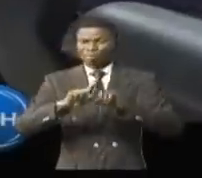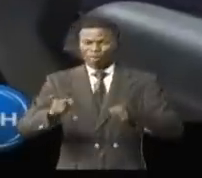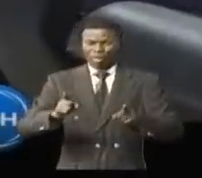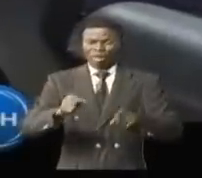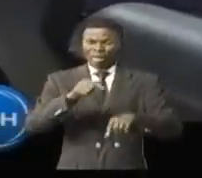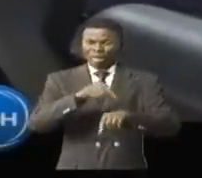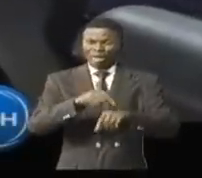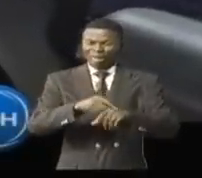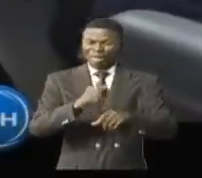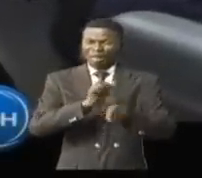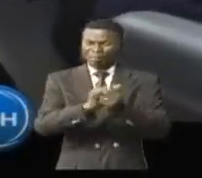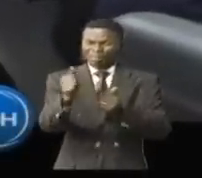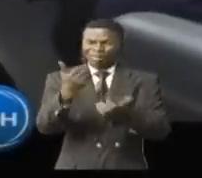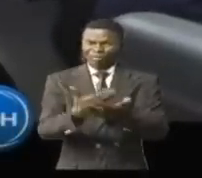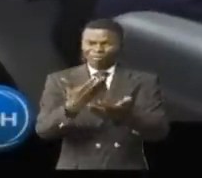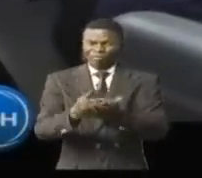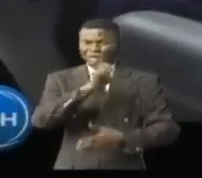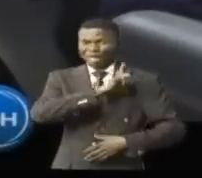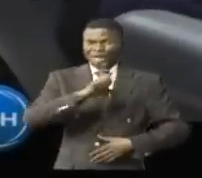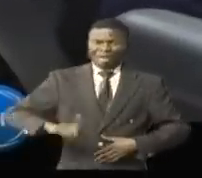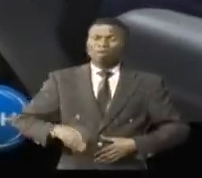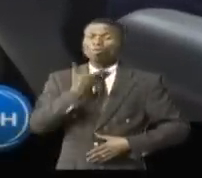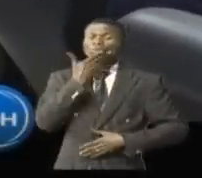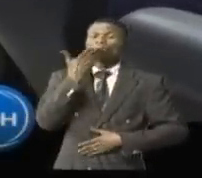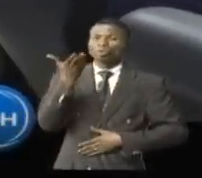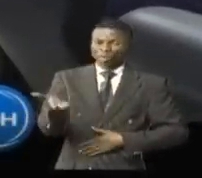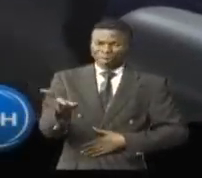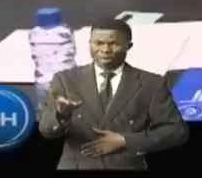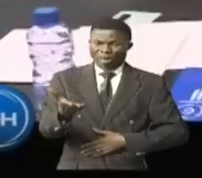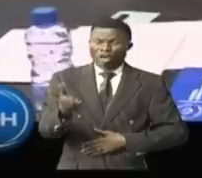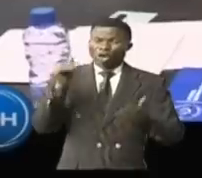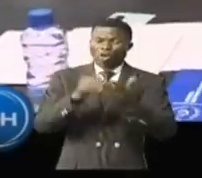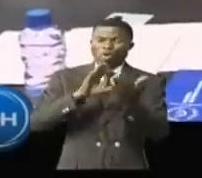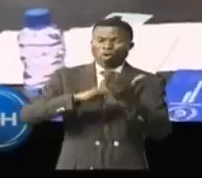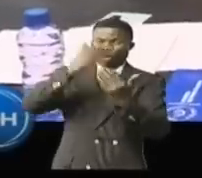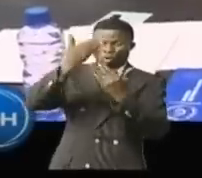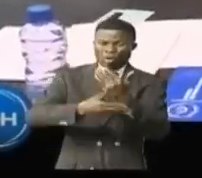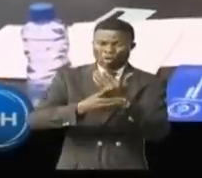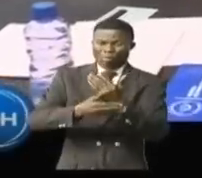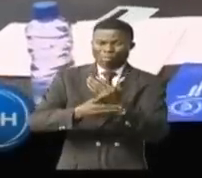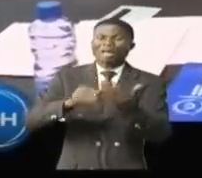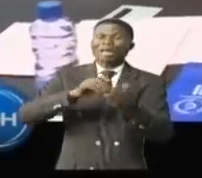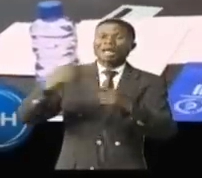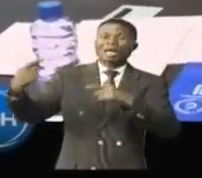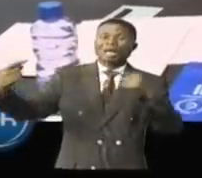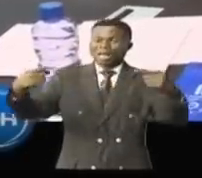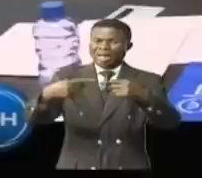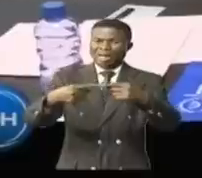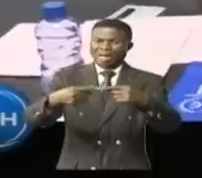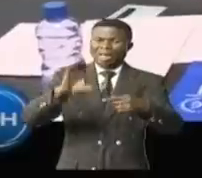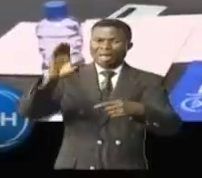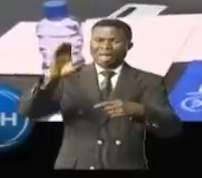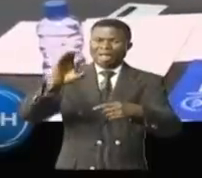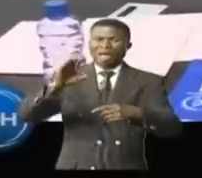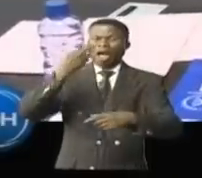temps roule contre les Léopards Football Monsieur Senior au regard du calendrier des éliminatoires Cannes Côte